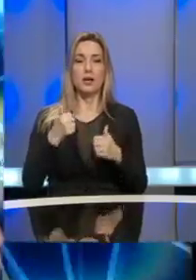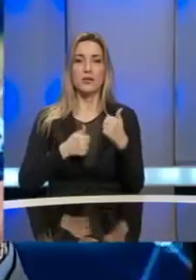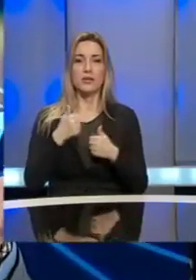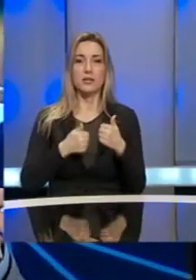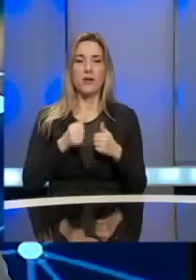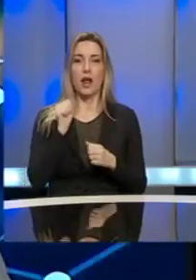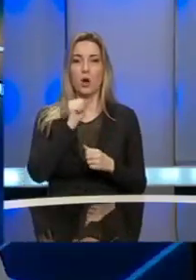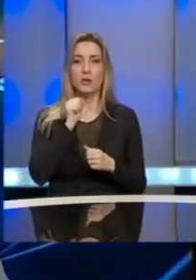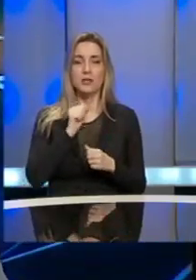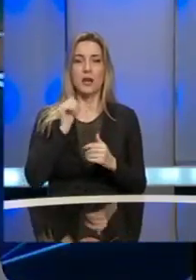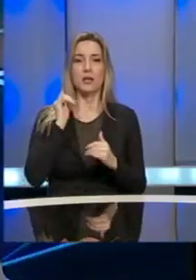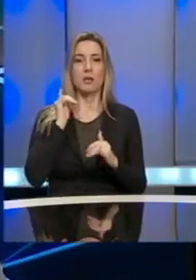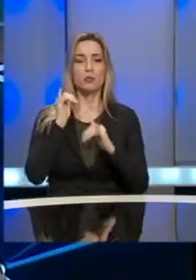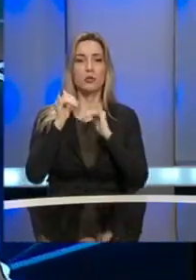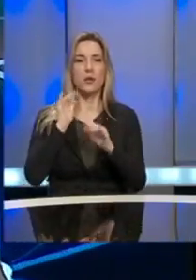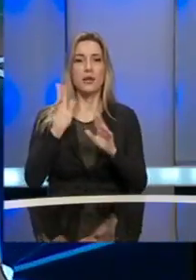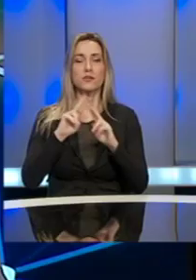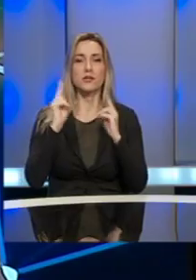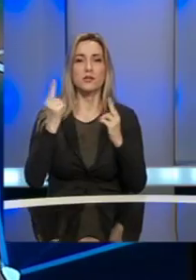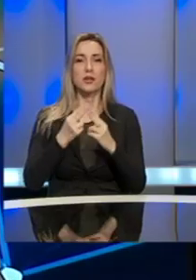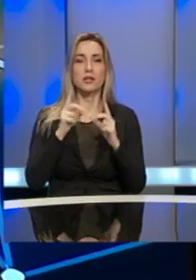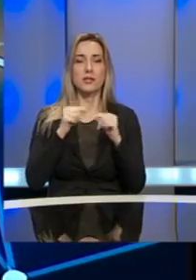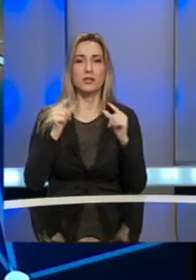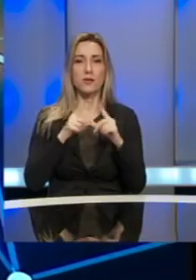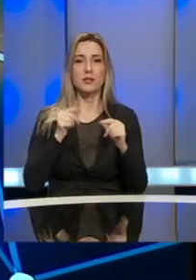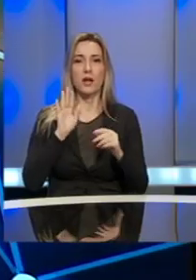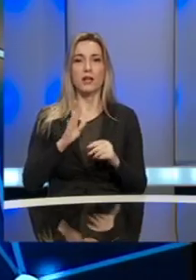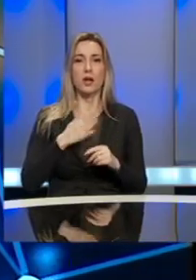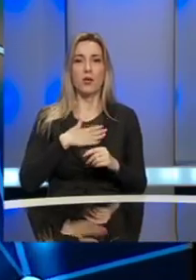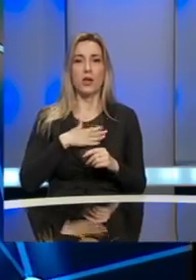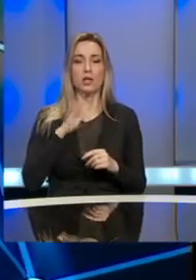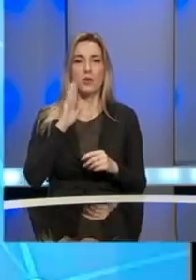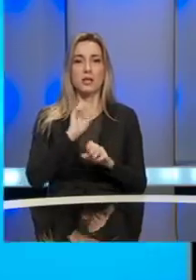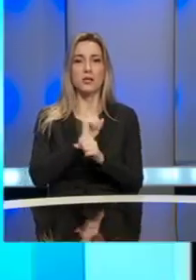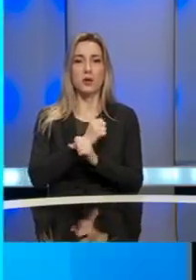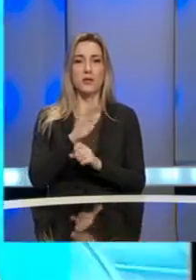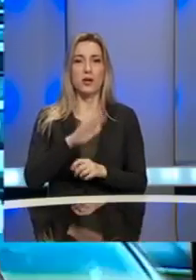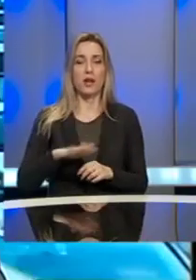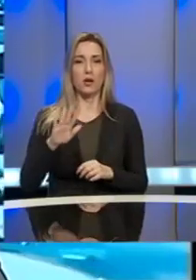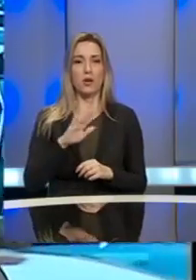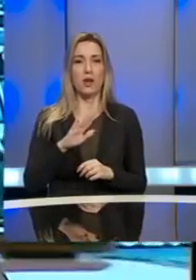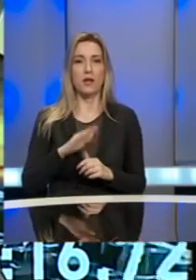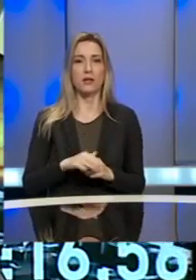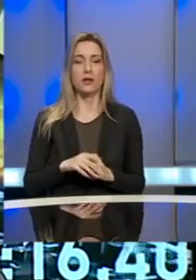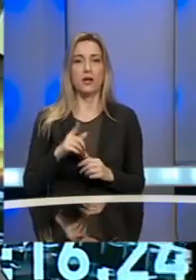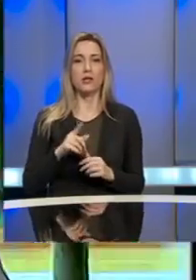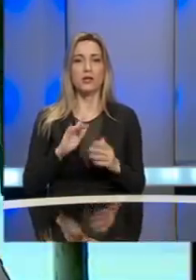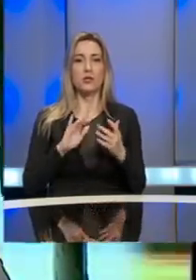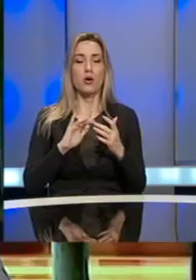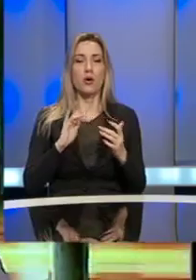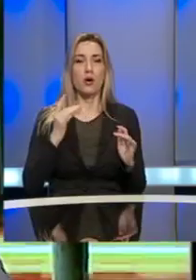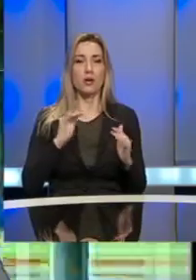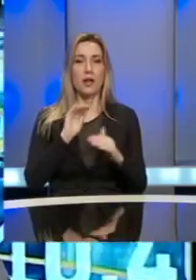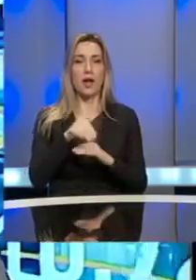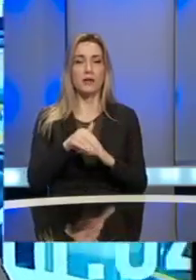festivala, koncerata, turneja svih svjetskih zvijezda, pa tako i naših bosansko-hercegovačkih regionalnih su online koncerti,